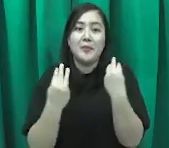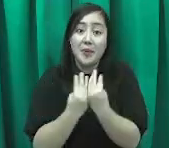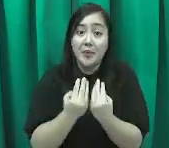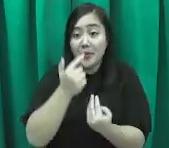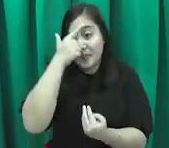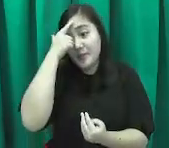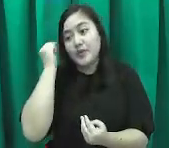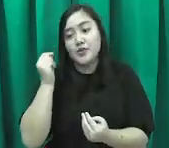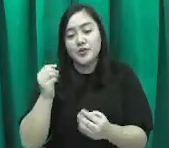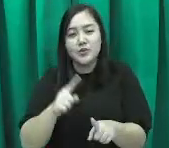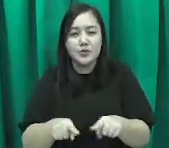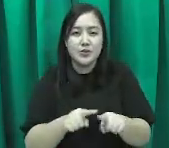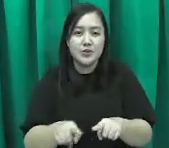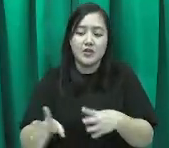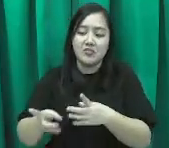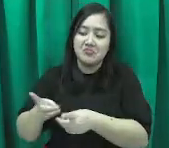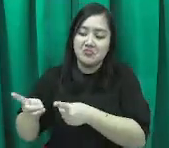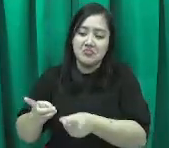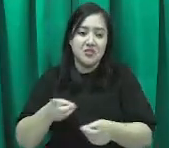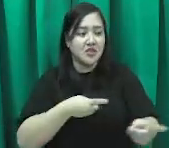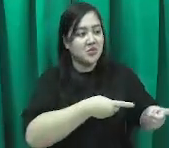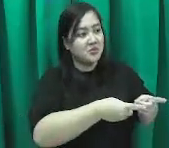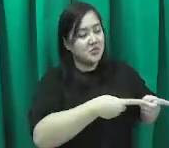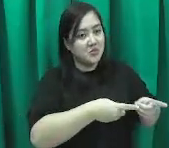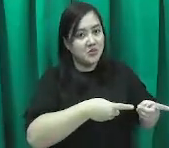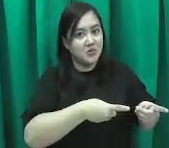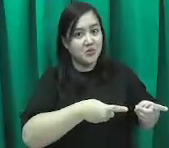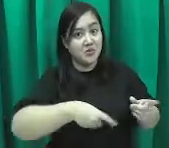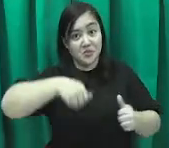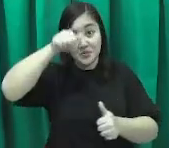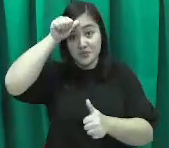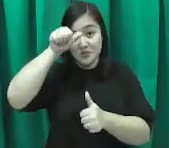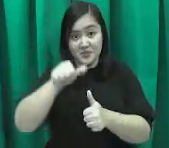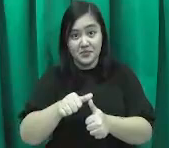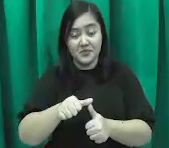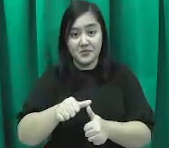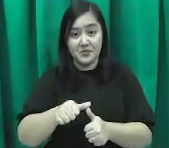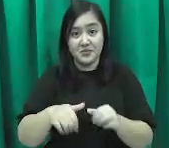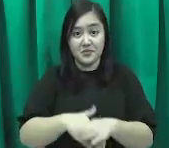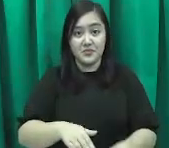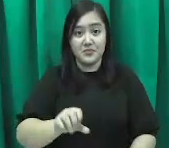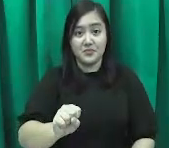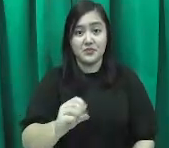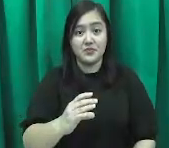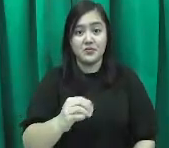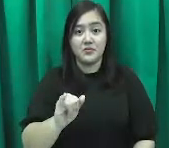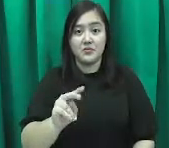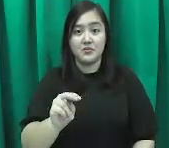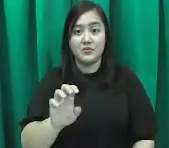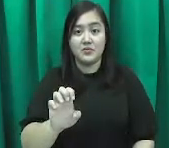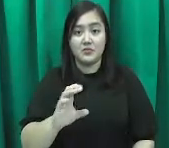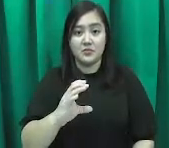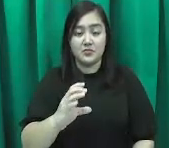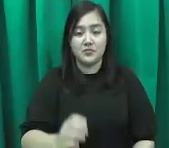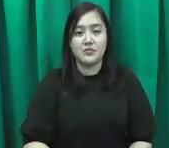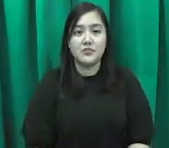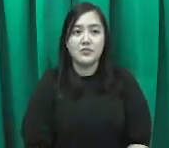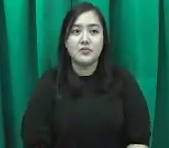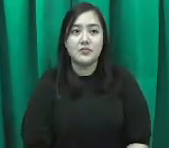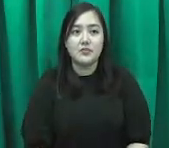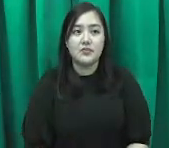Oh. At saka, pag pinag-aralan natin sa physics, kapag merong force na pa-forward, tapos may